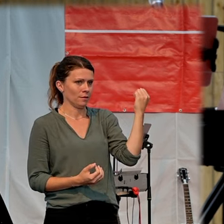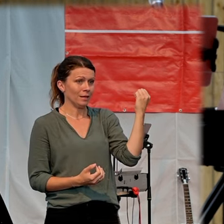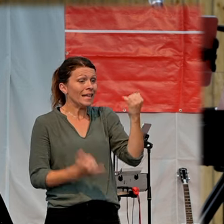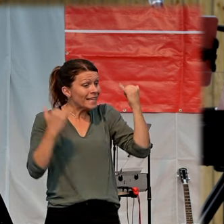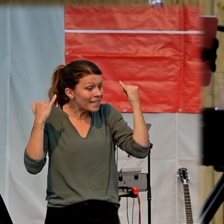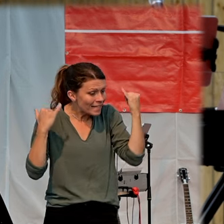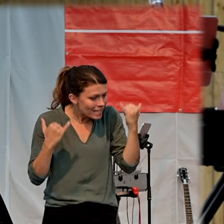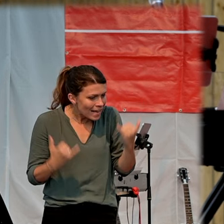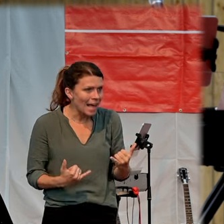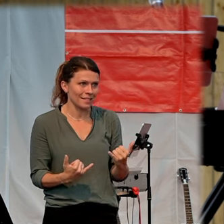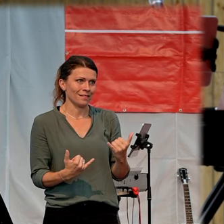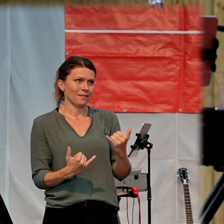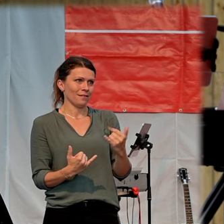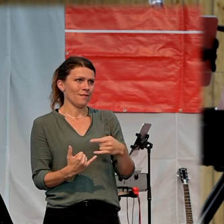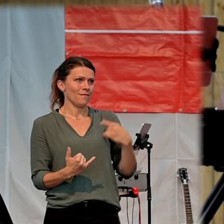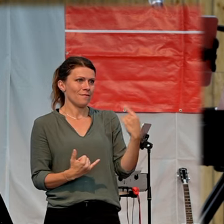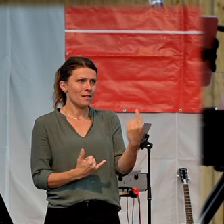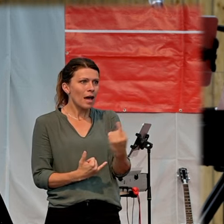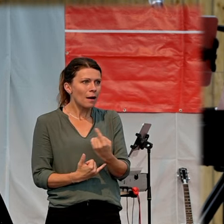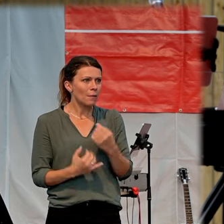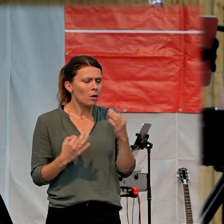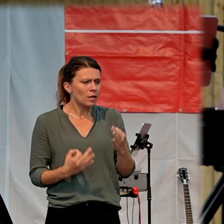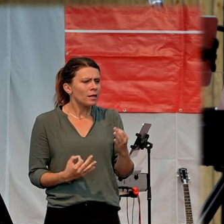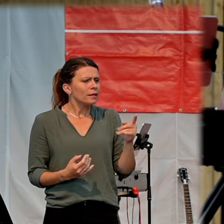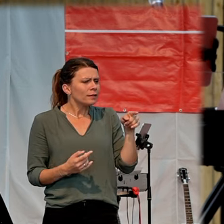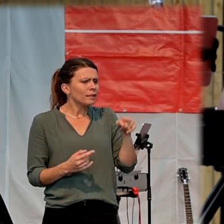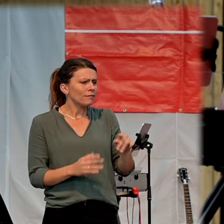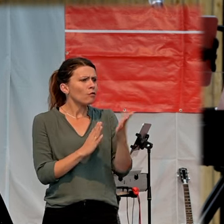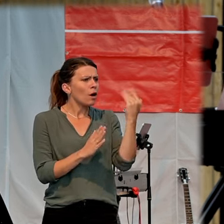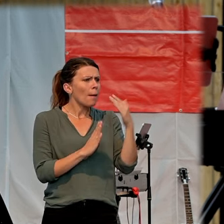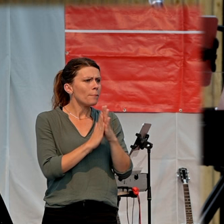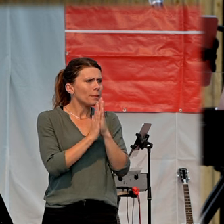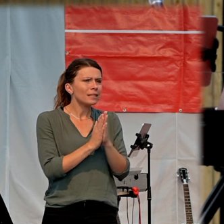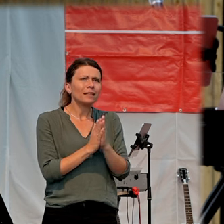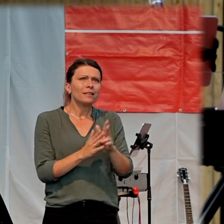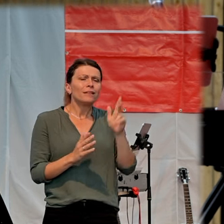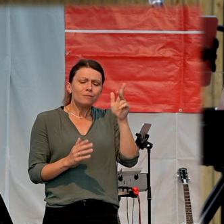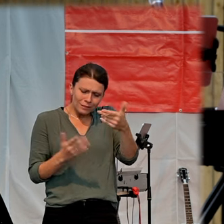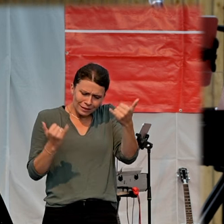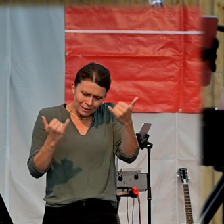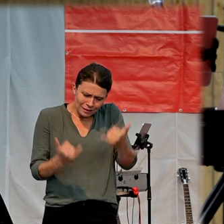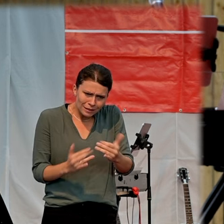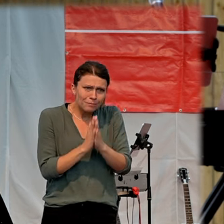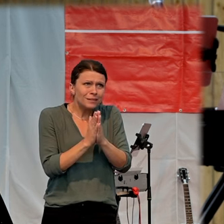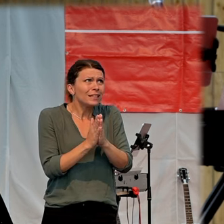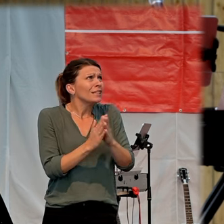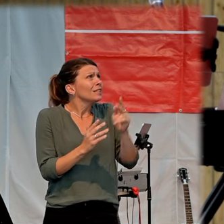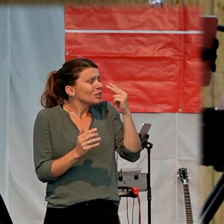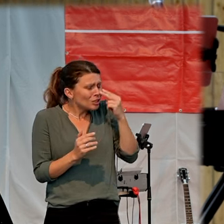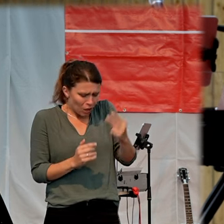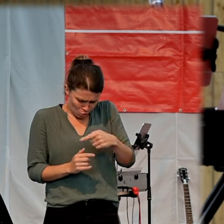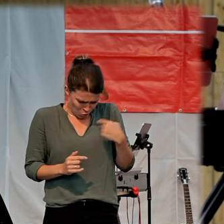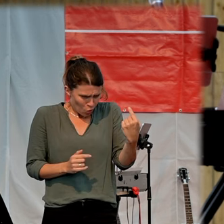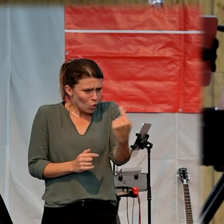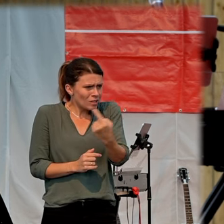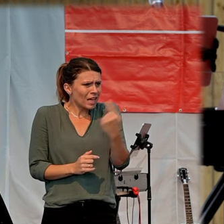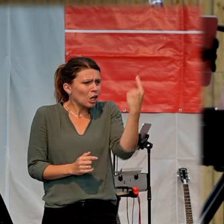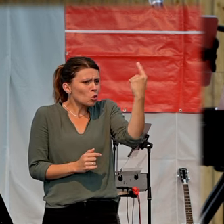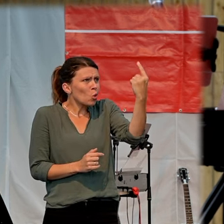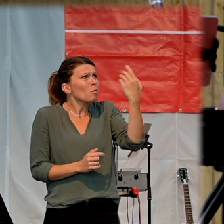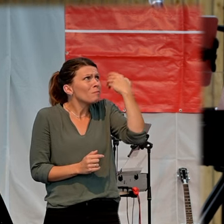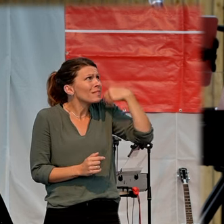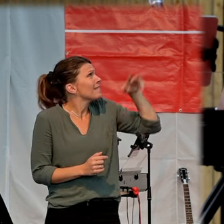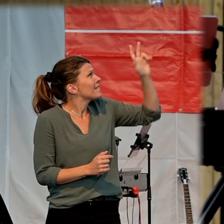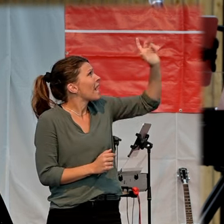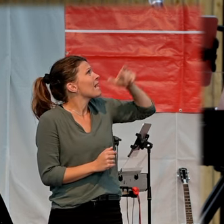Jetzt, Herr, sieh die Drohung, so hat die Gemeinde gebetet, an und verleih deinen Knechten dein Wort,